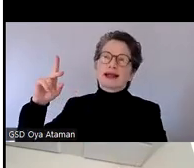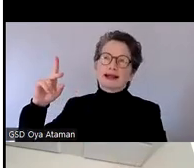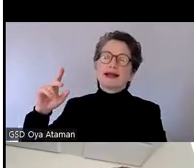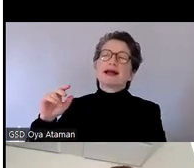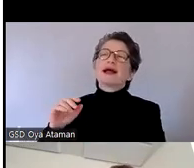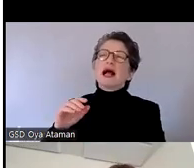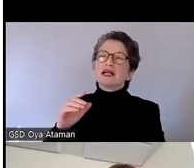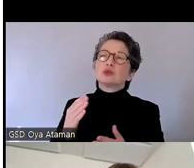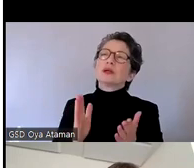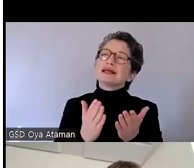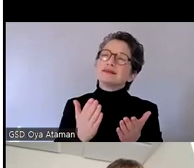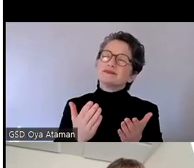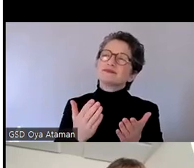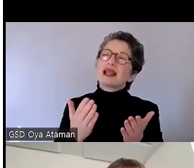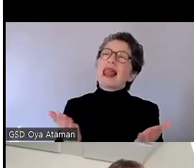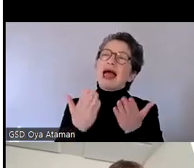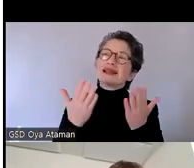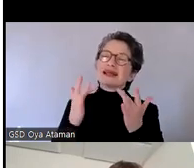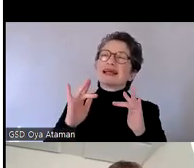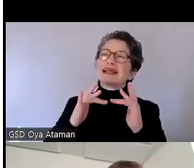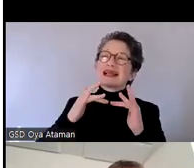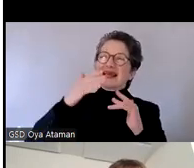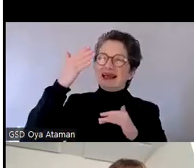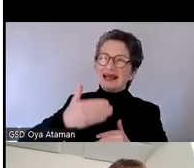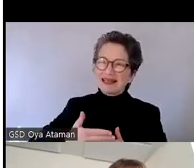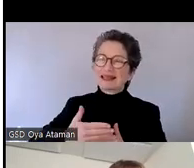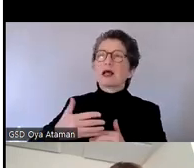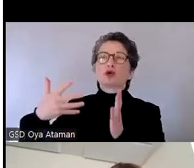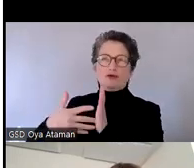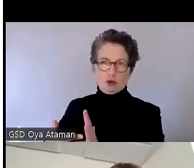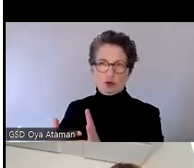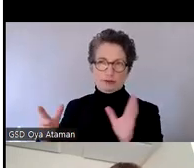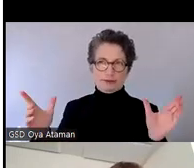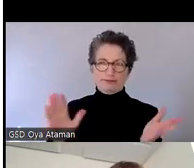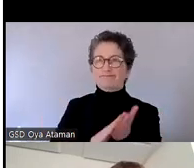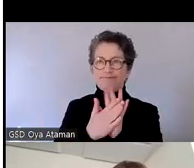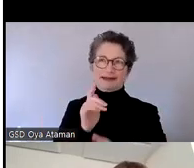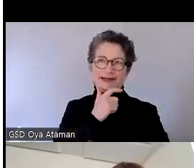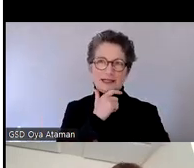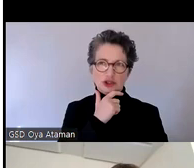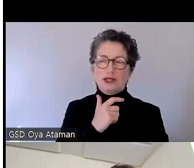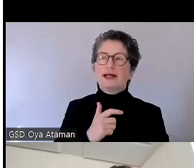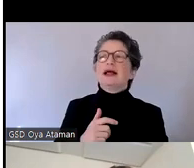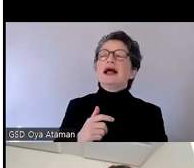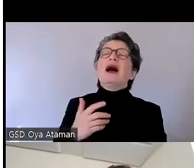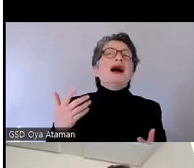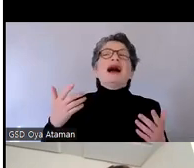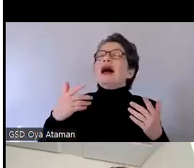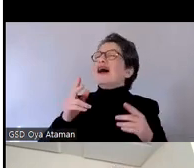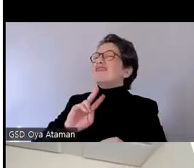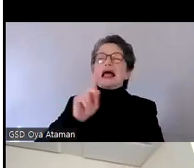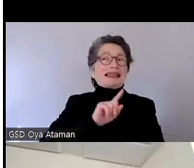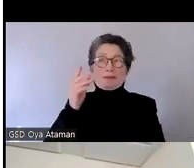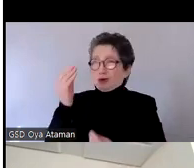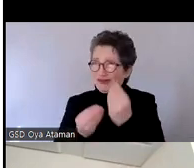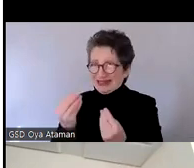Die Idee ist einfach, dass man eine Möglichkeit hat, auch als Laie, Laien,